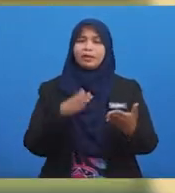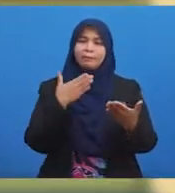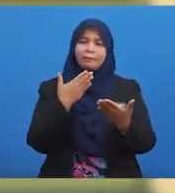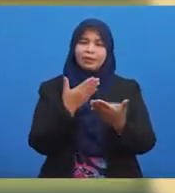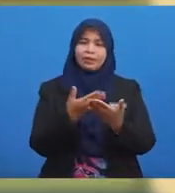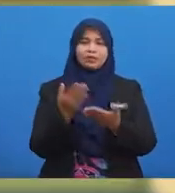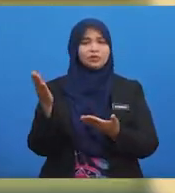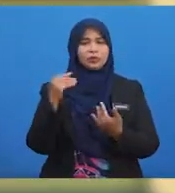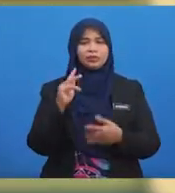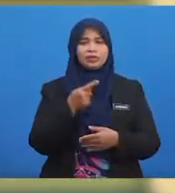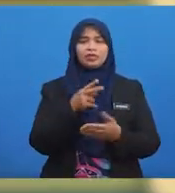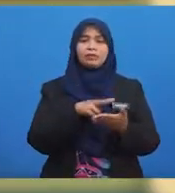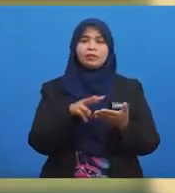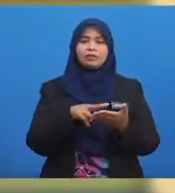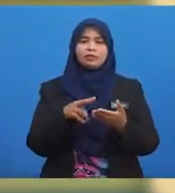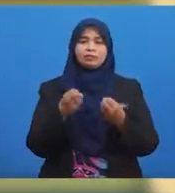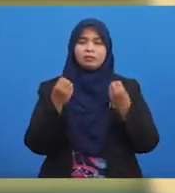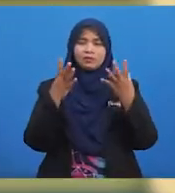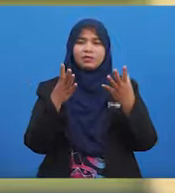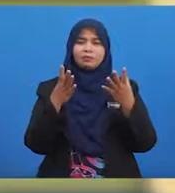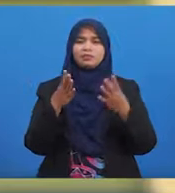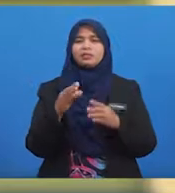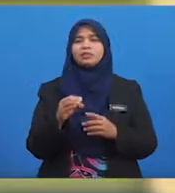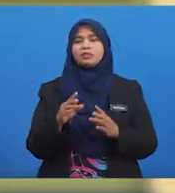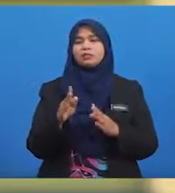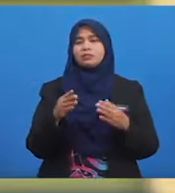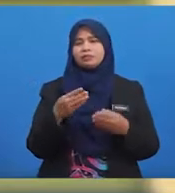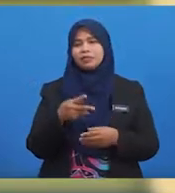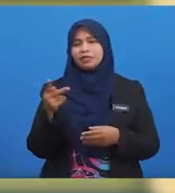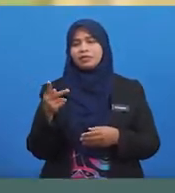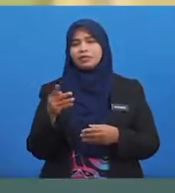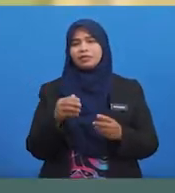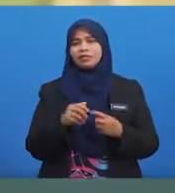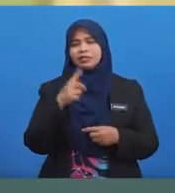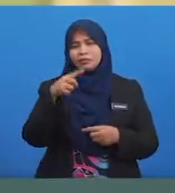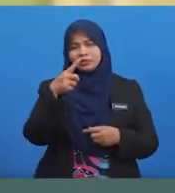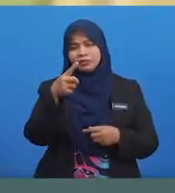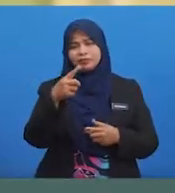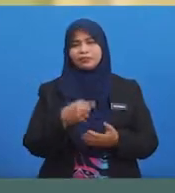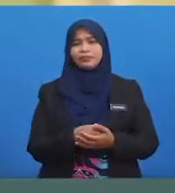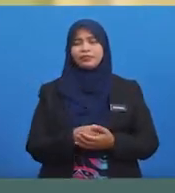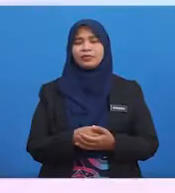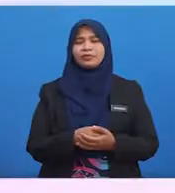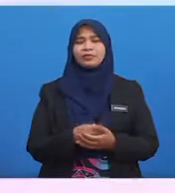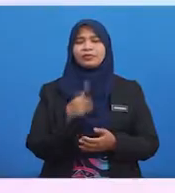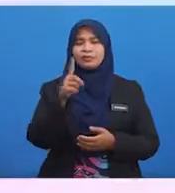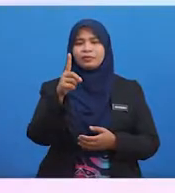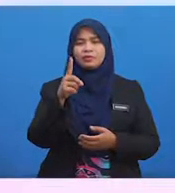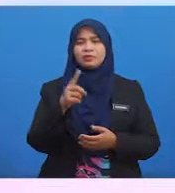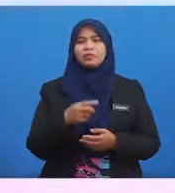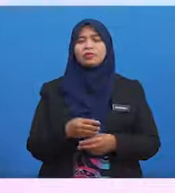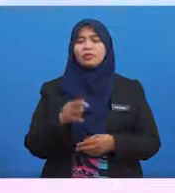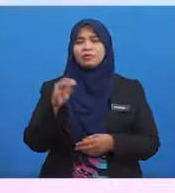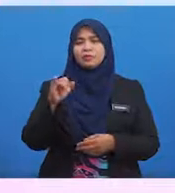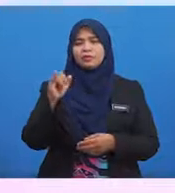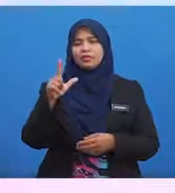joongie the batch beberapa situasi yang berikut situasi pertama Mei